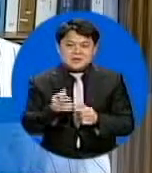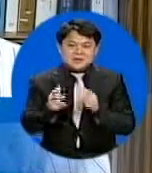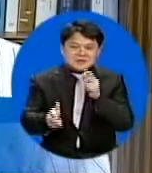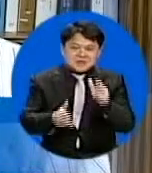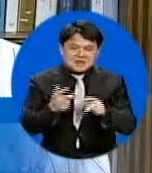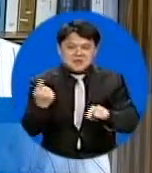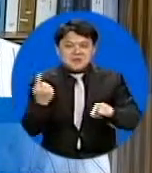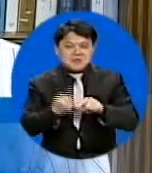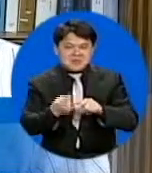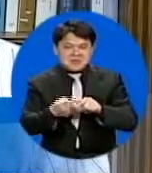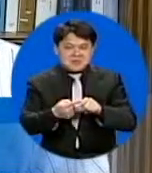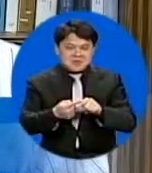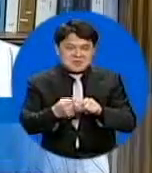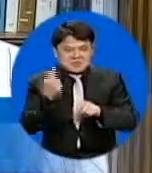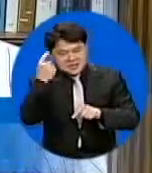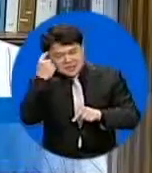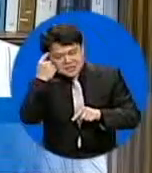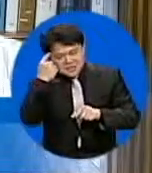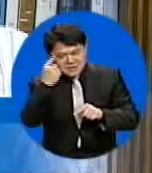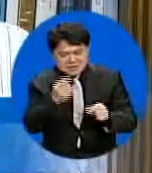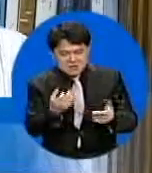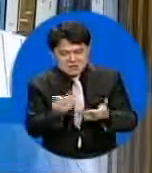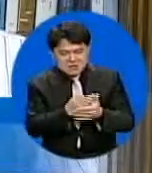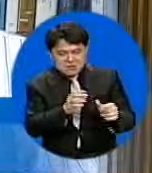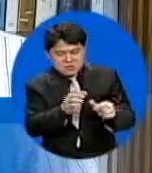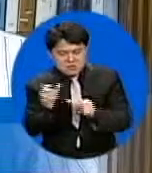비즈니스요 사업으로서 그런 일들을